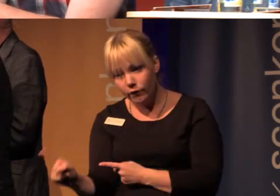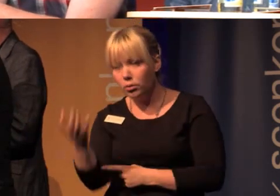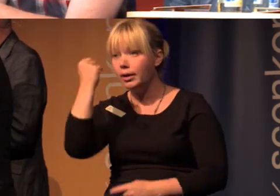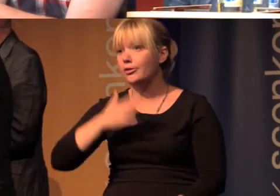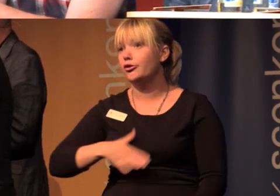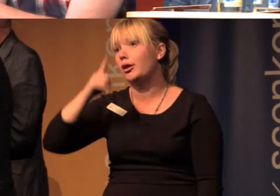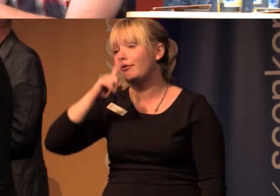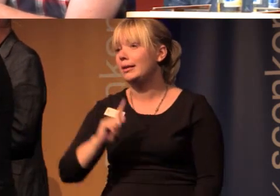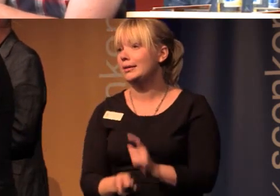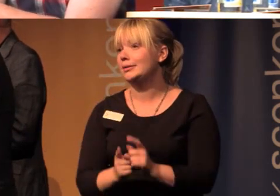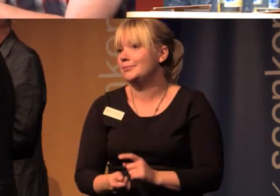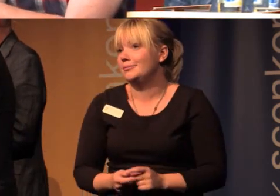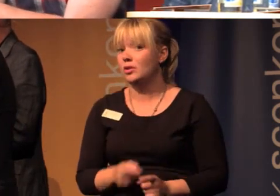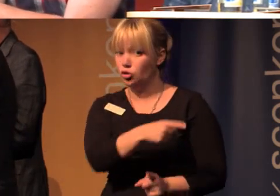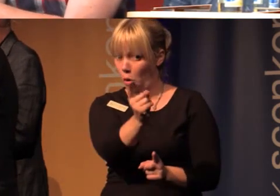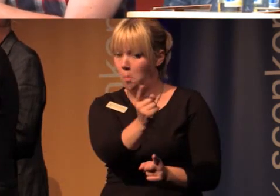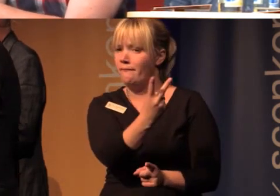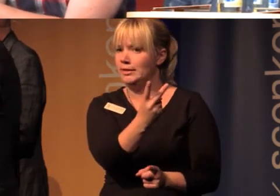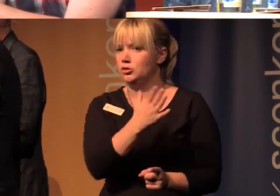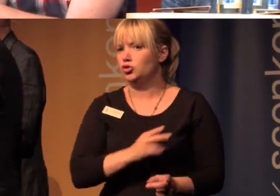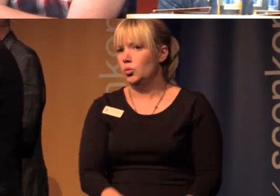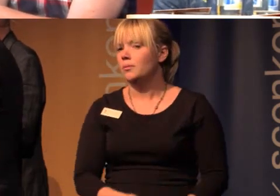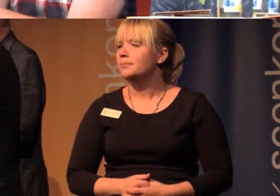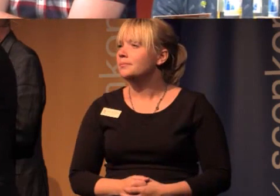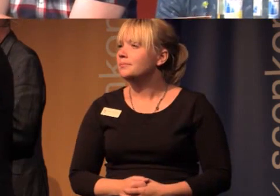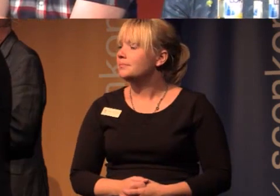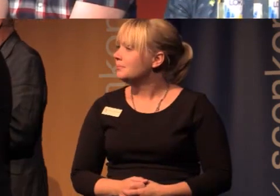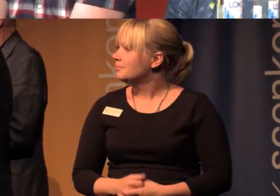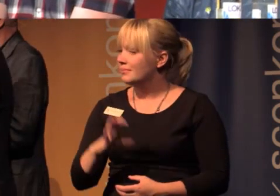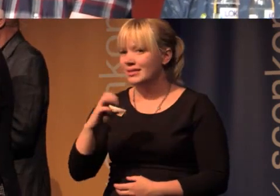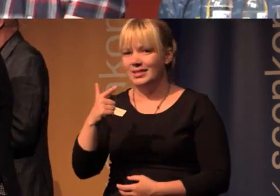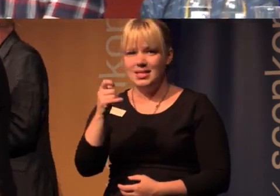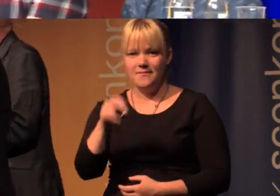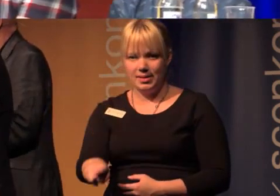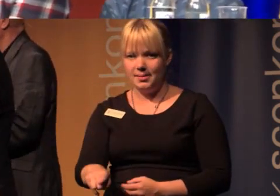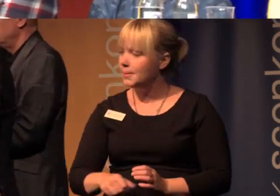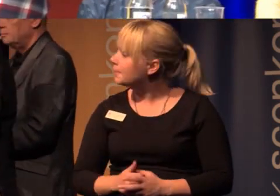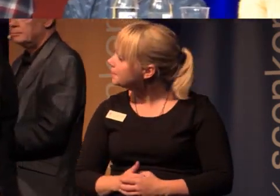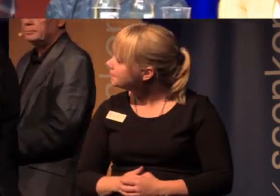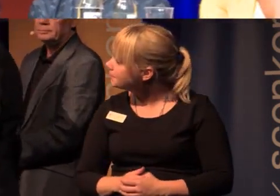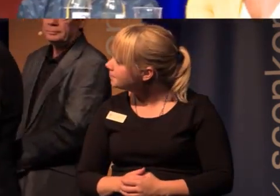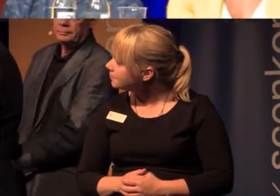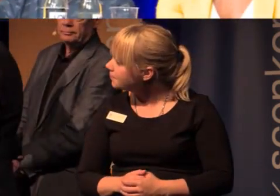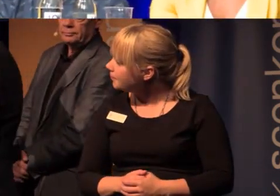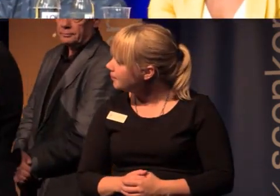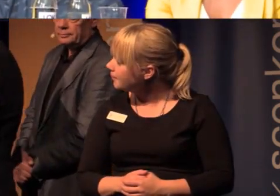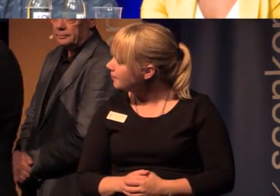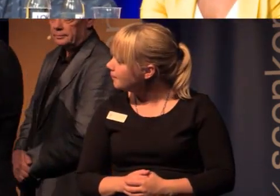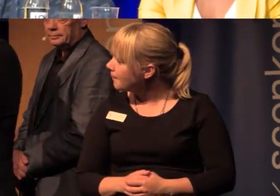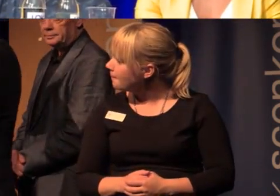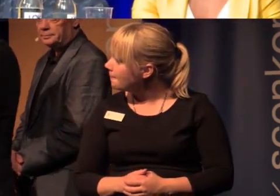tycka fel, menar de här människorna. Tack. Stefan och sen Rasmus. Jag har sagt flera gånger